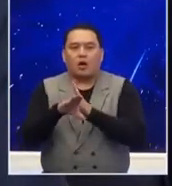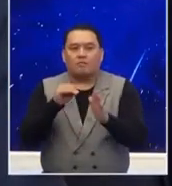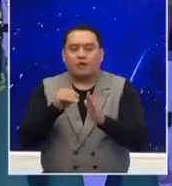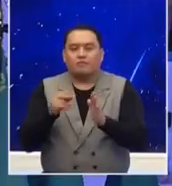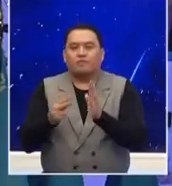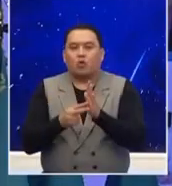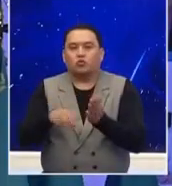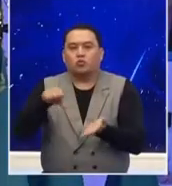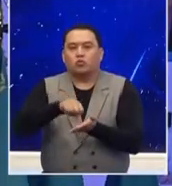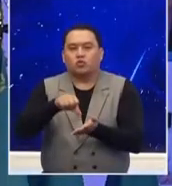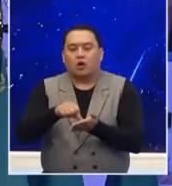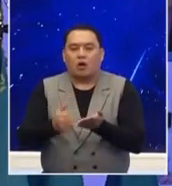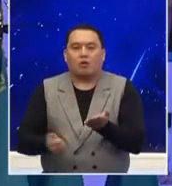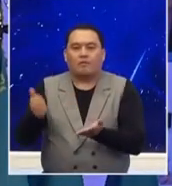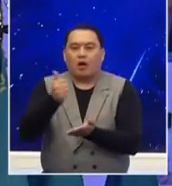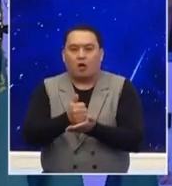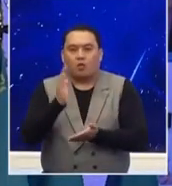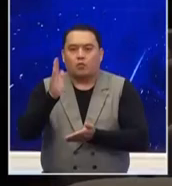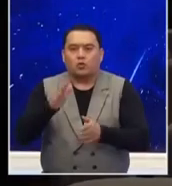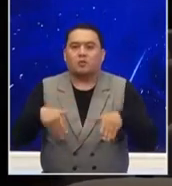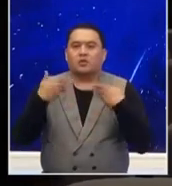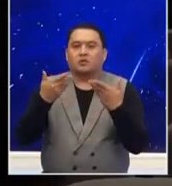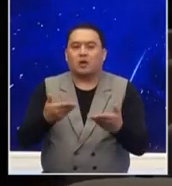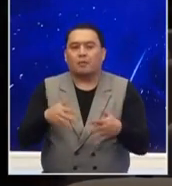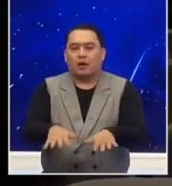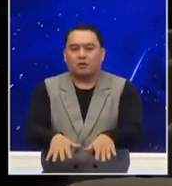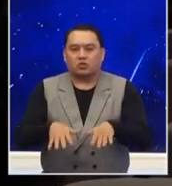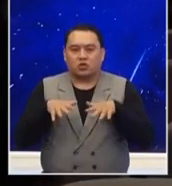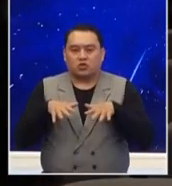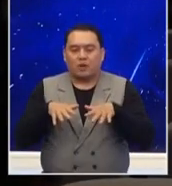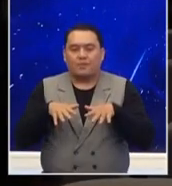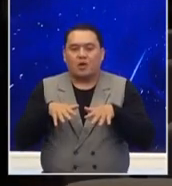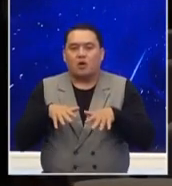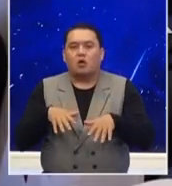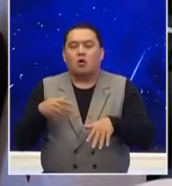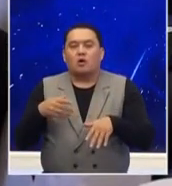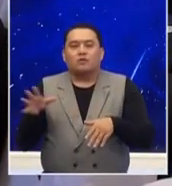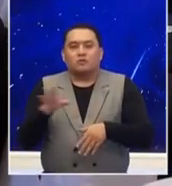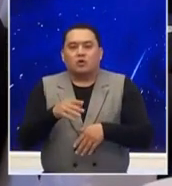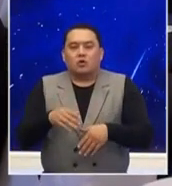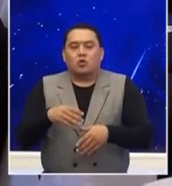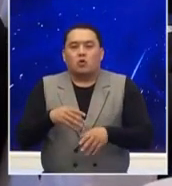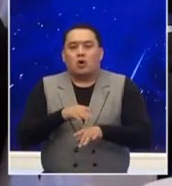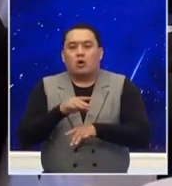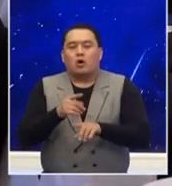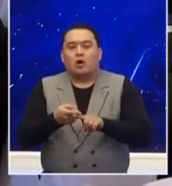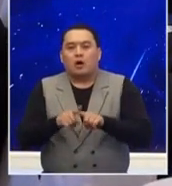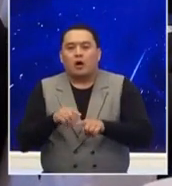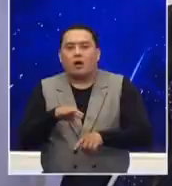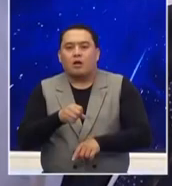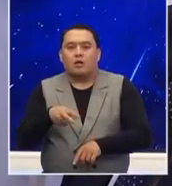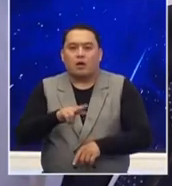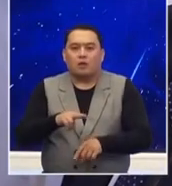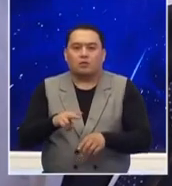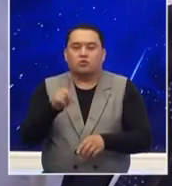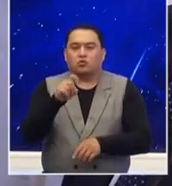определены 8 участников, кандидатуры которых будут представлены в Мажилисе парламента. К слову, убедительно всех выступила общественный деятель Алия Апсеметова,